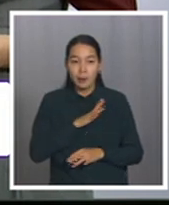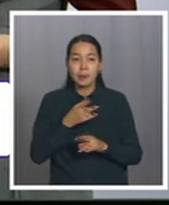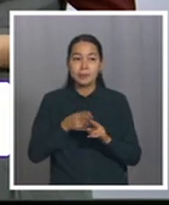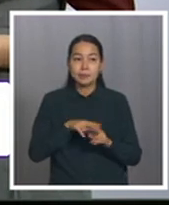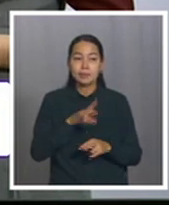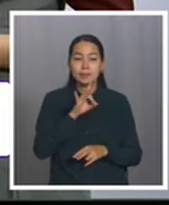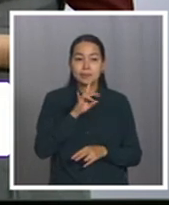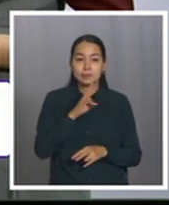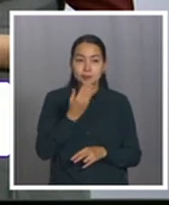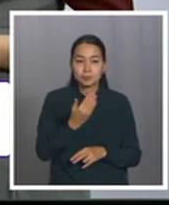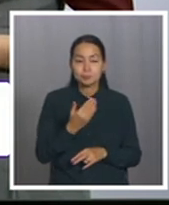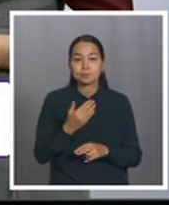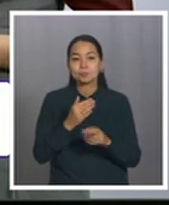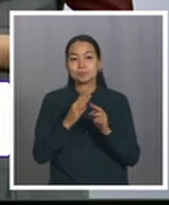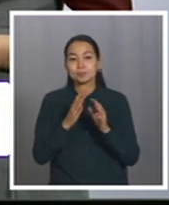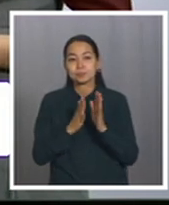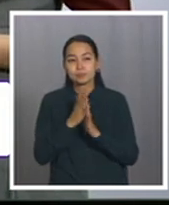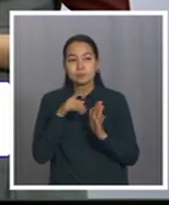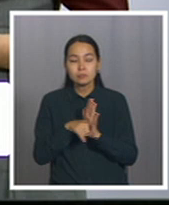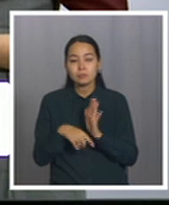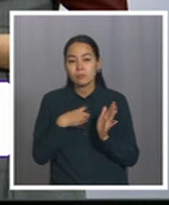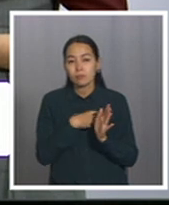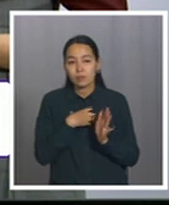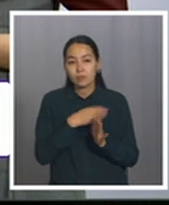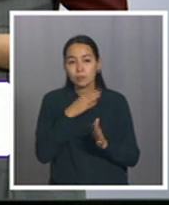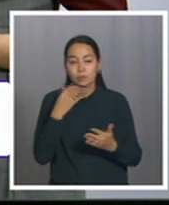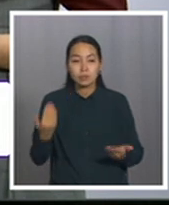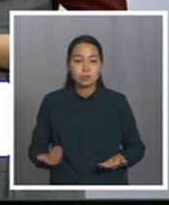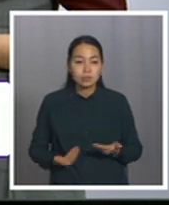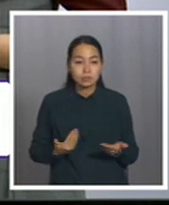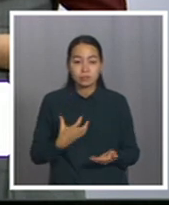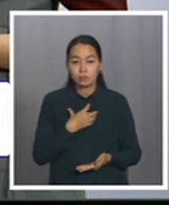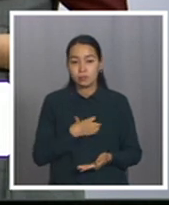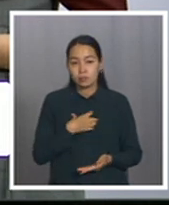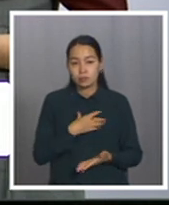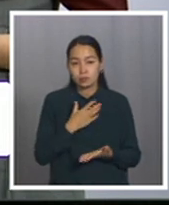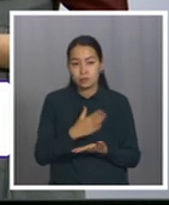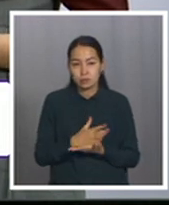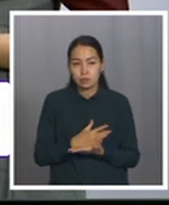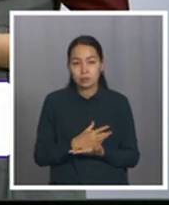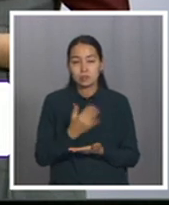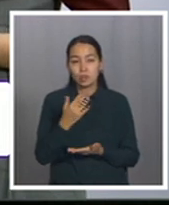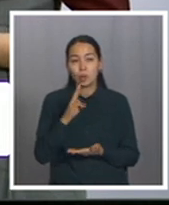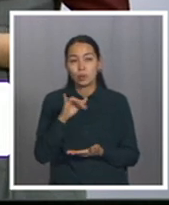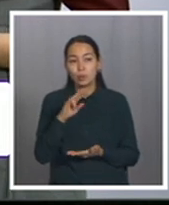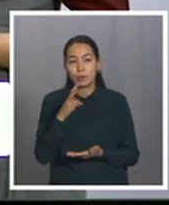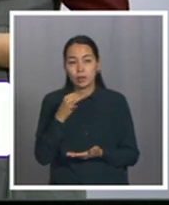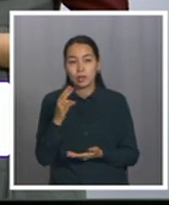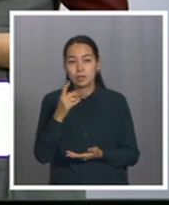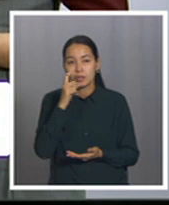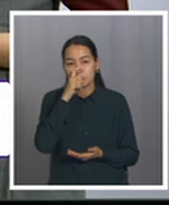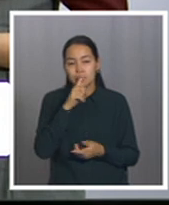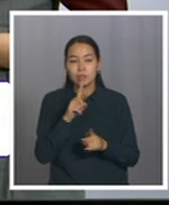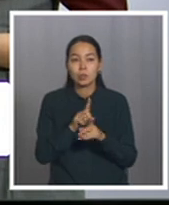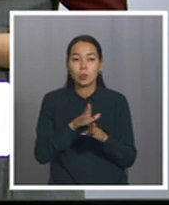қышқылдары жасушаның негізгі тіршілік көздері болып саналады. Және нуклеин кышкылдары өлү